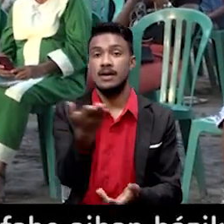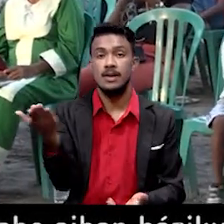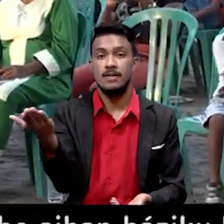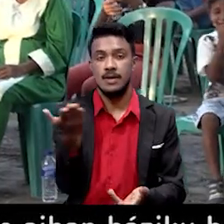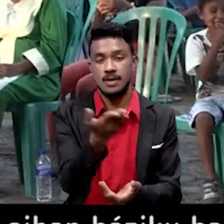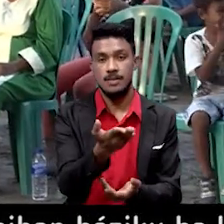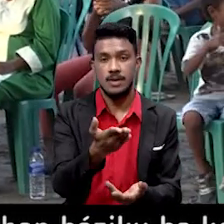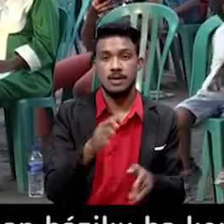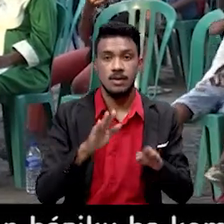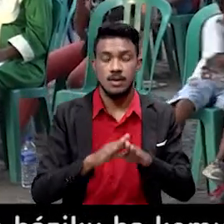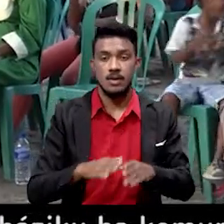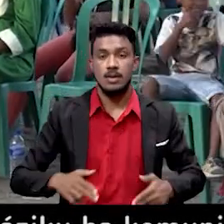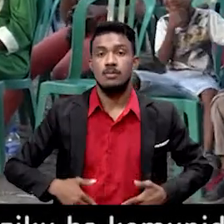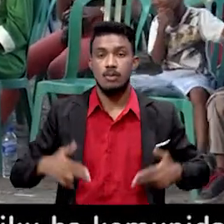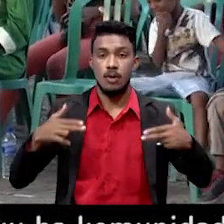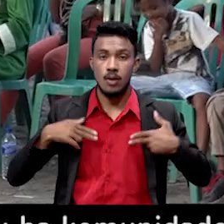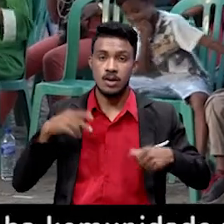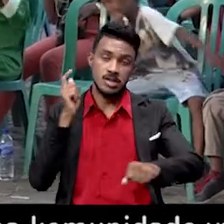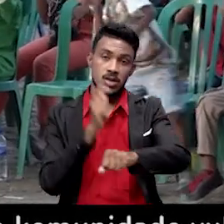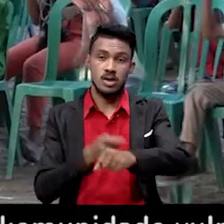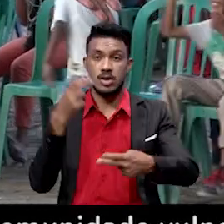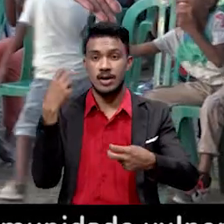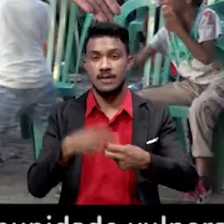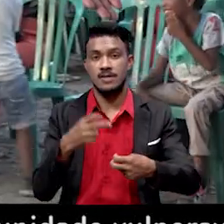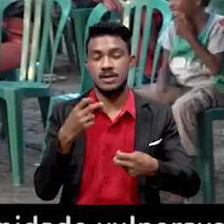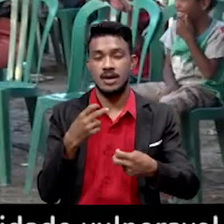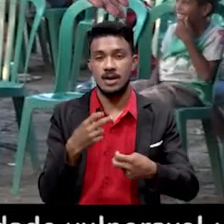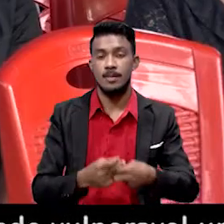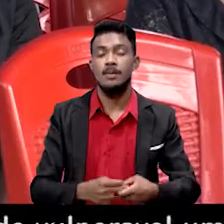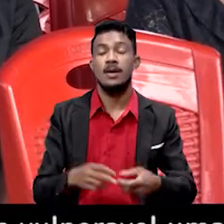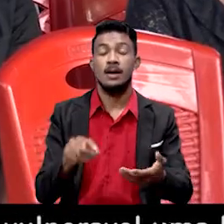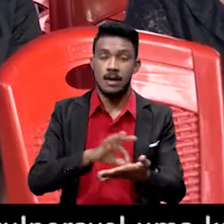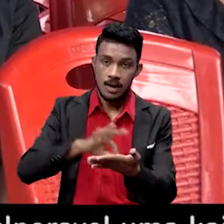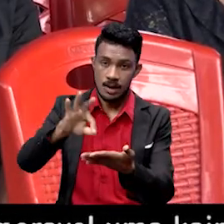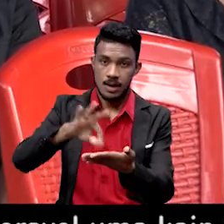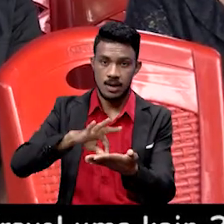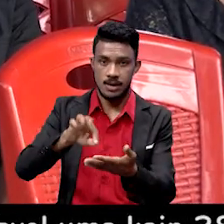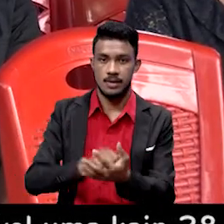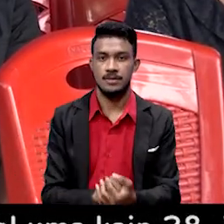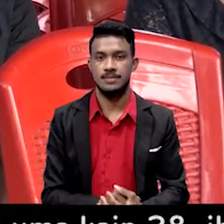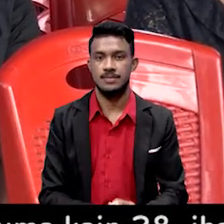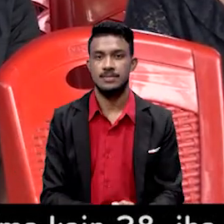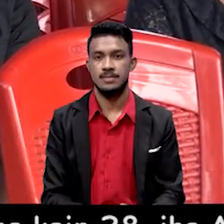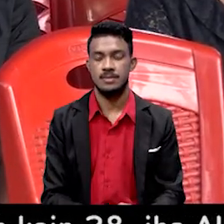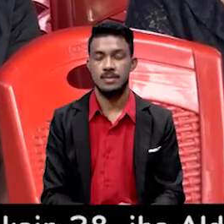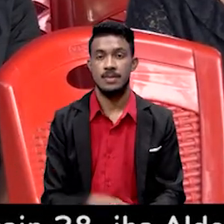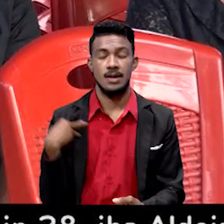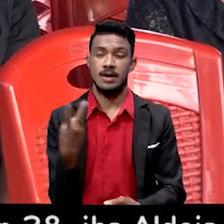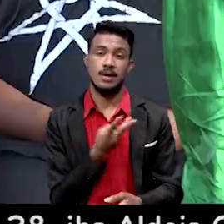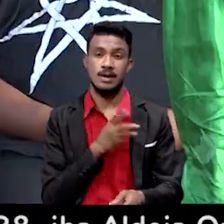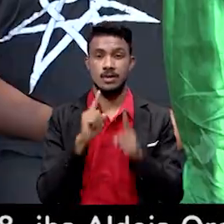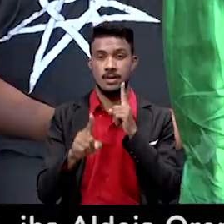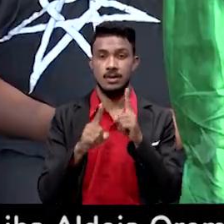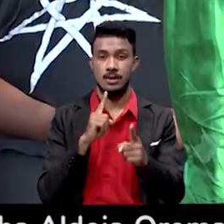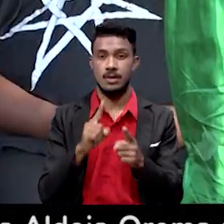moris situasaun difisil ne maka pekel tamalai ite temi